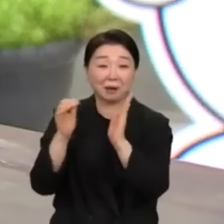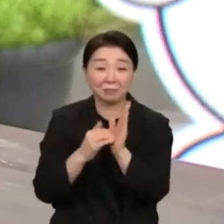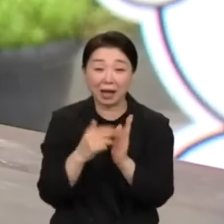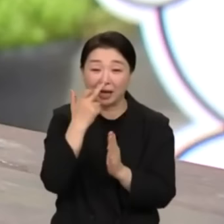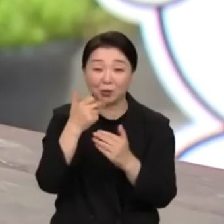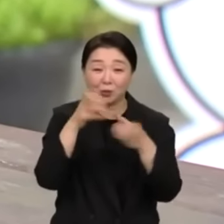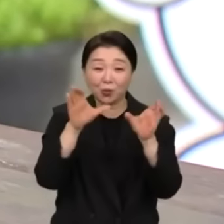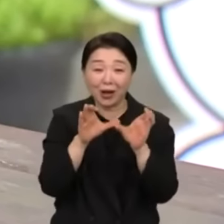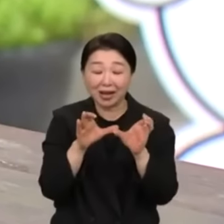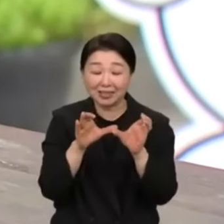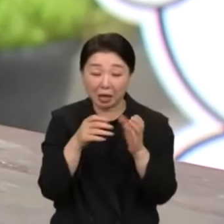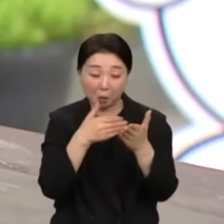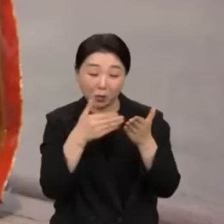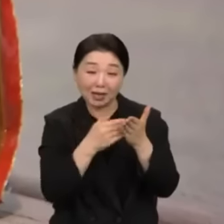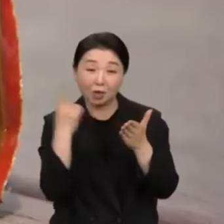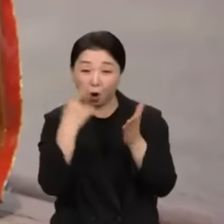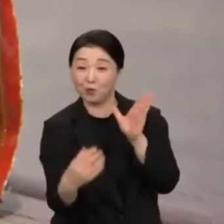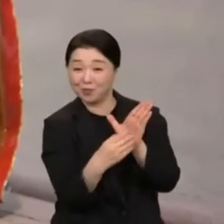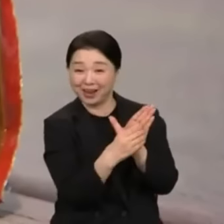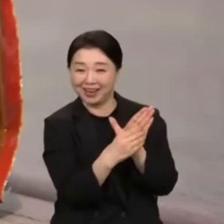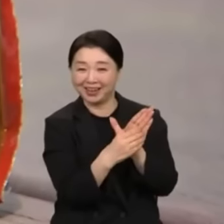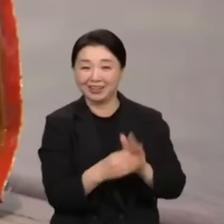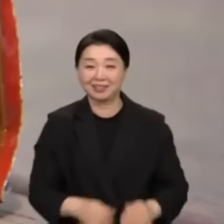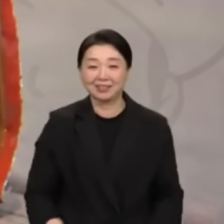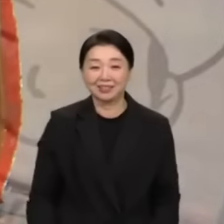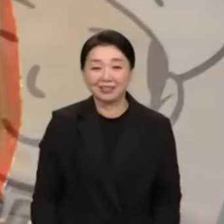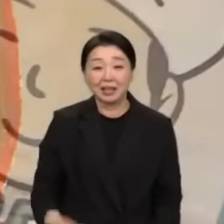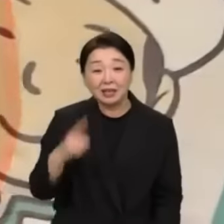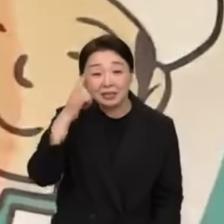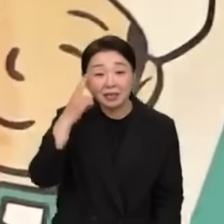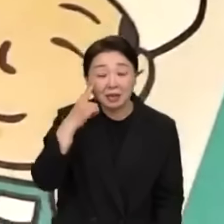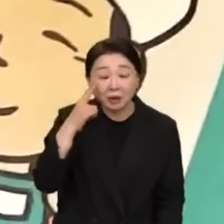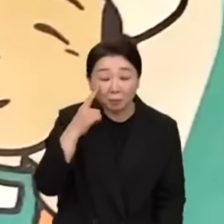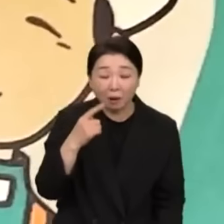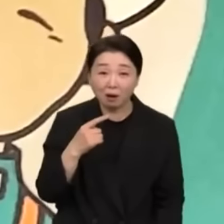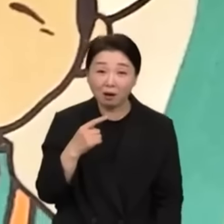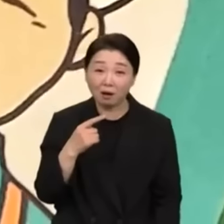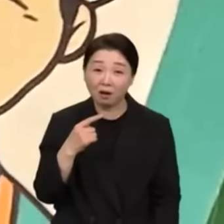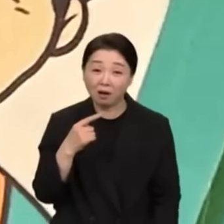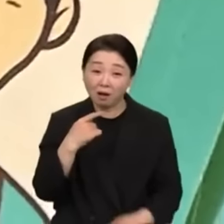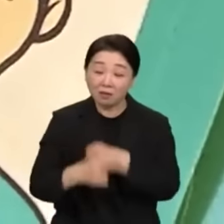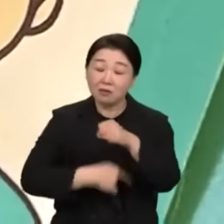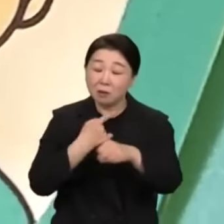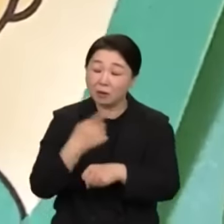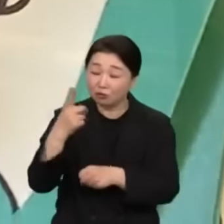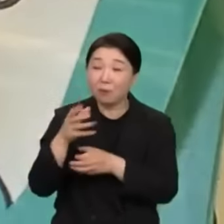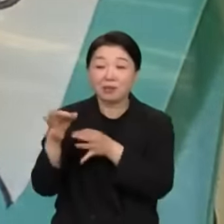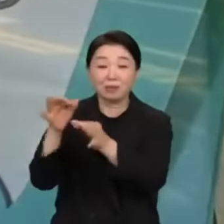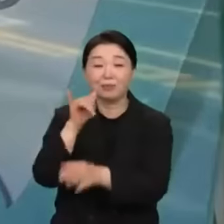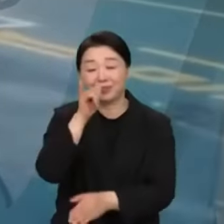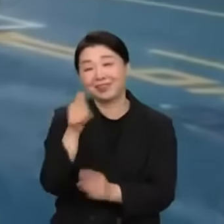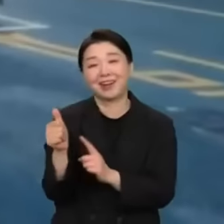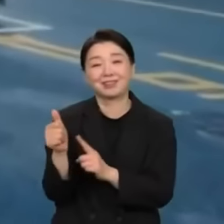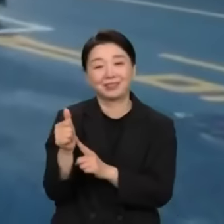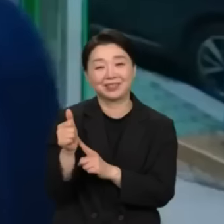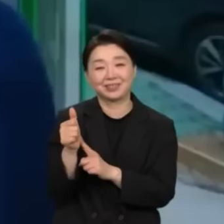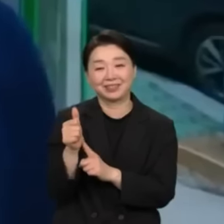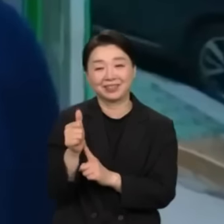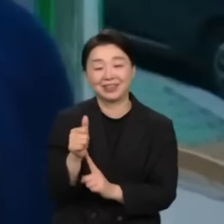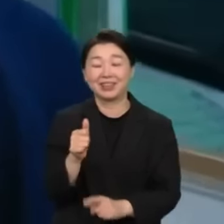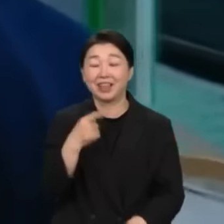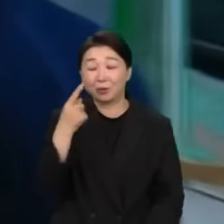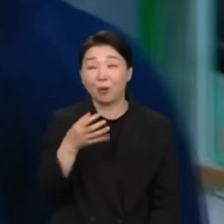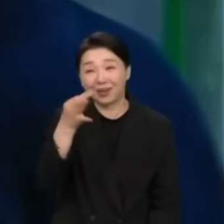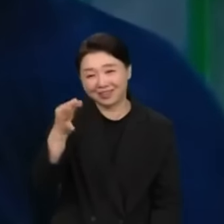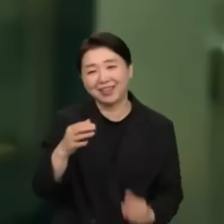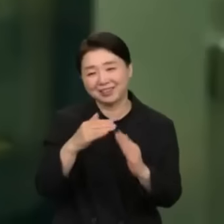포장지에 얼굴이 새겨졌습니다. 따져보면 해마다 수천만 원어치 기부를 하는 이 아저씨. 자신은 여전히